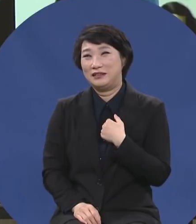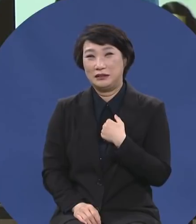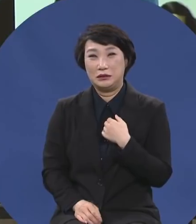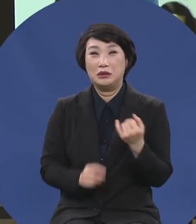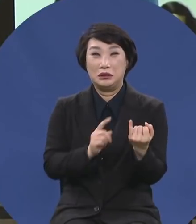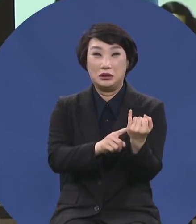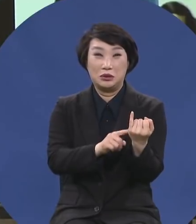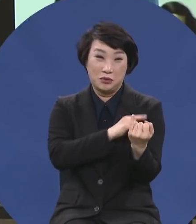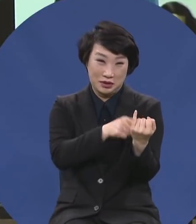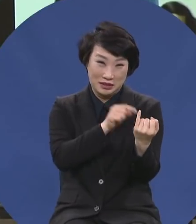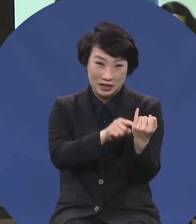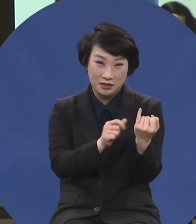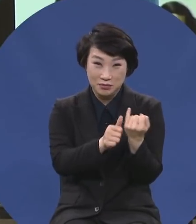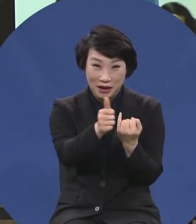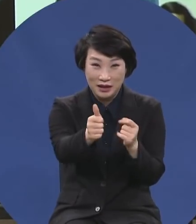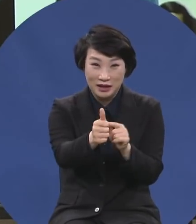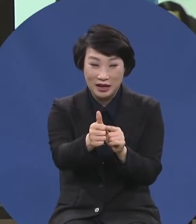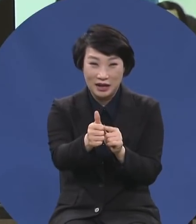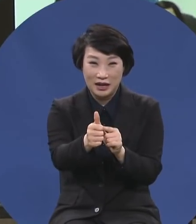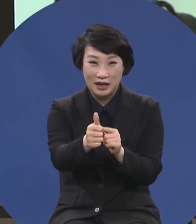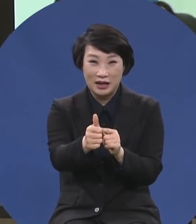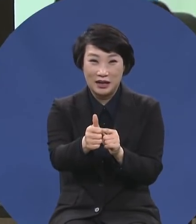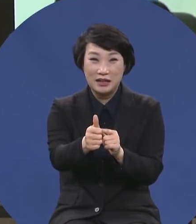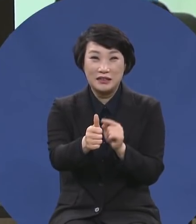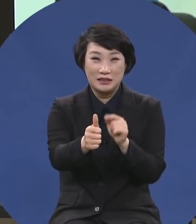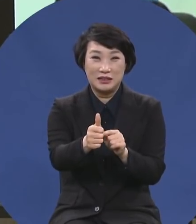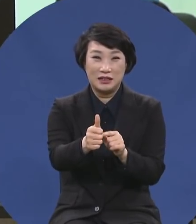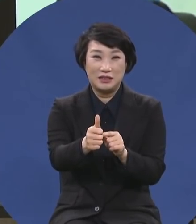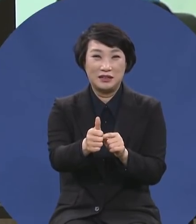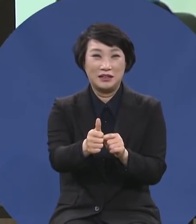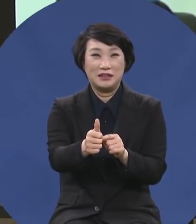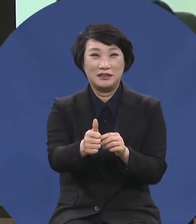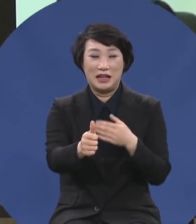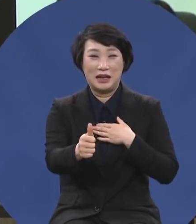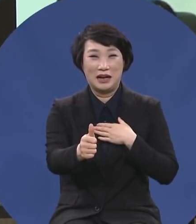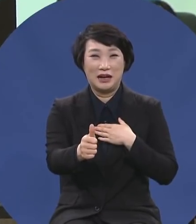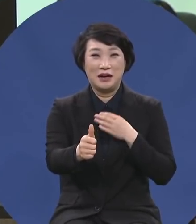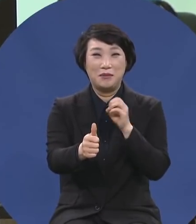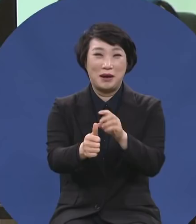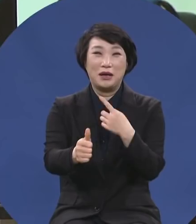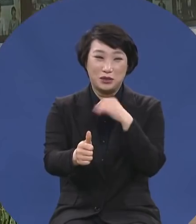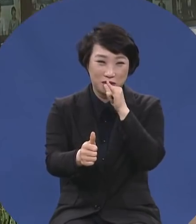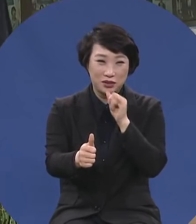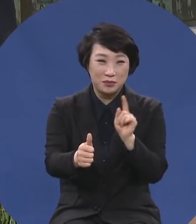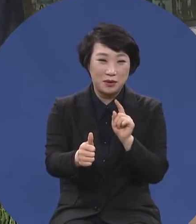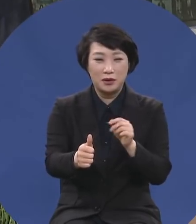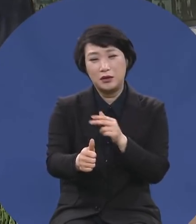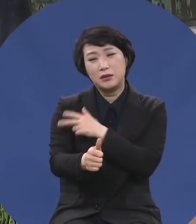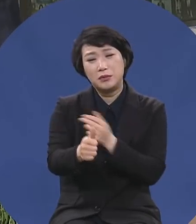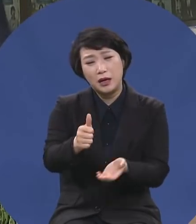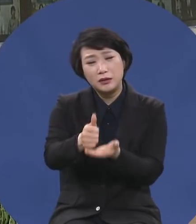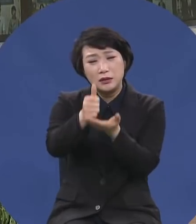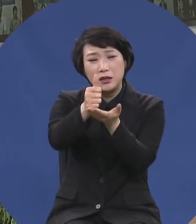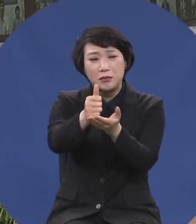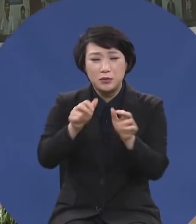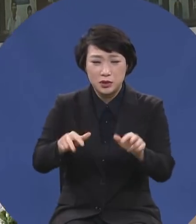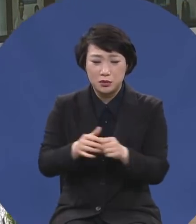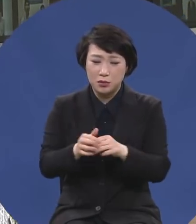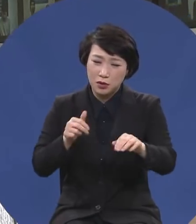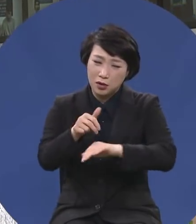바깥으로는 우리 이유택 집사님에게 했어요. 집사님 거울